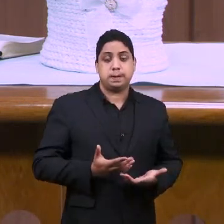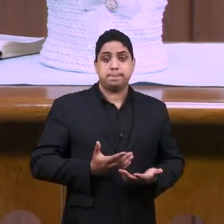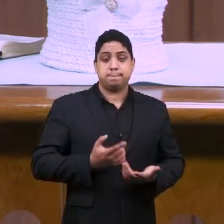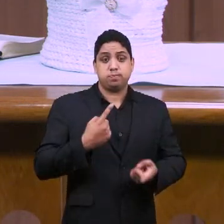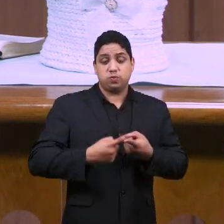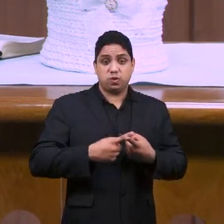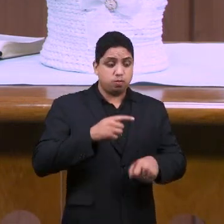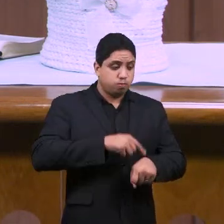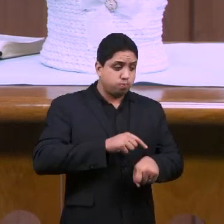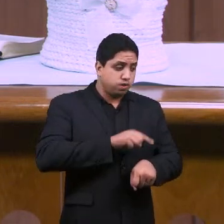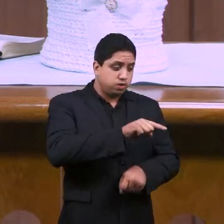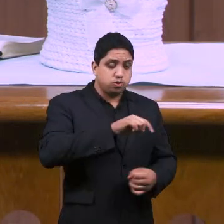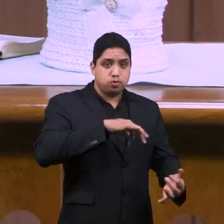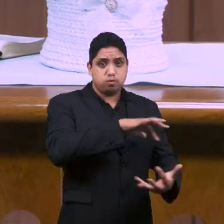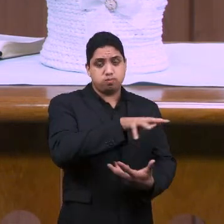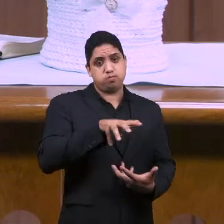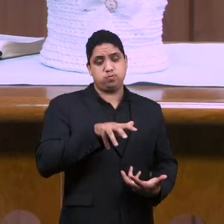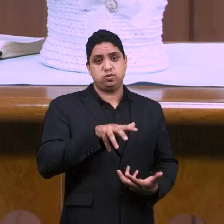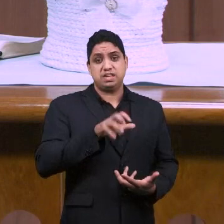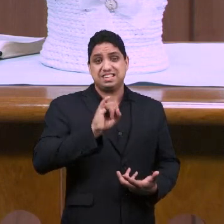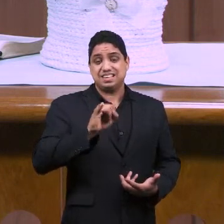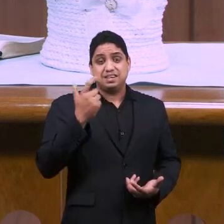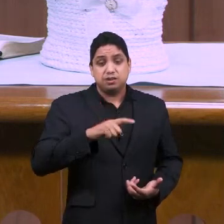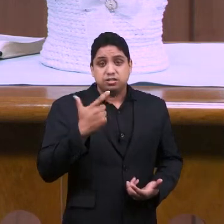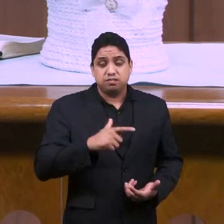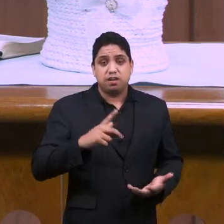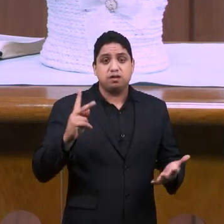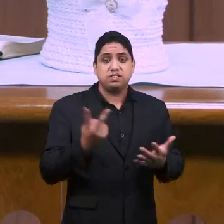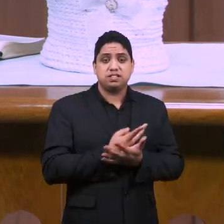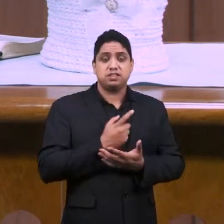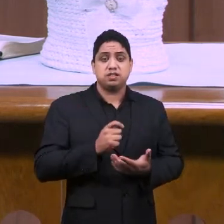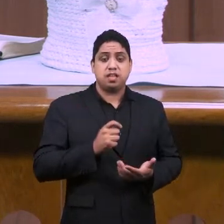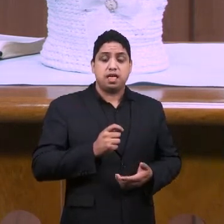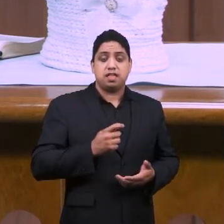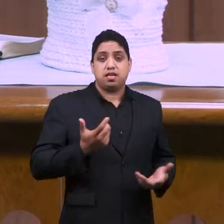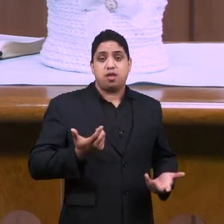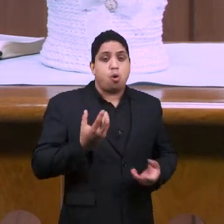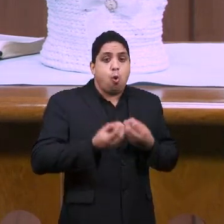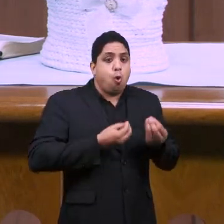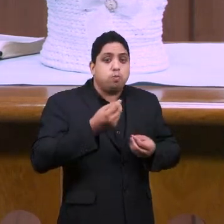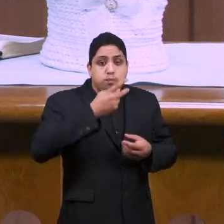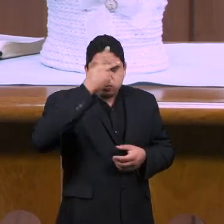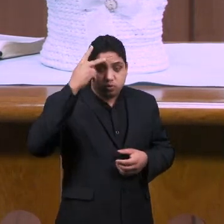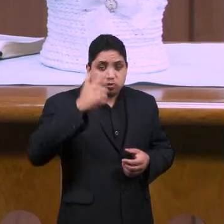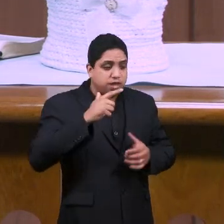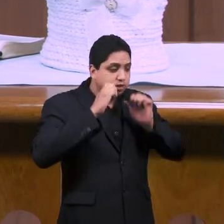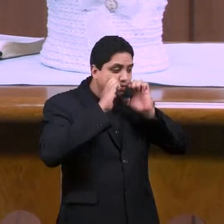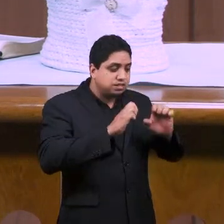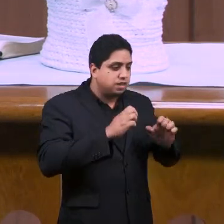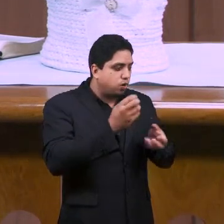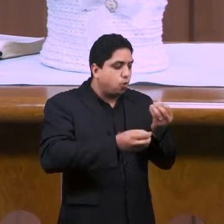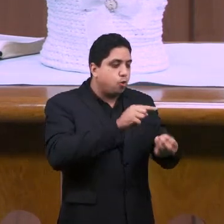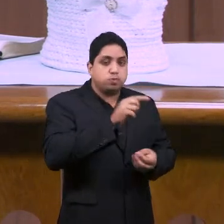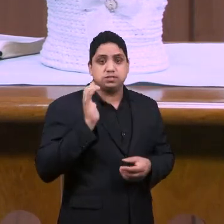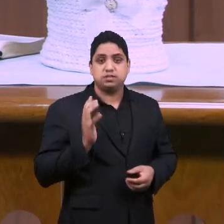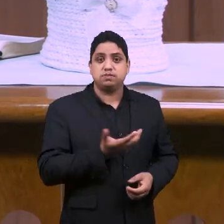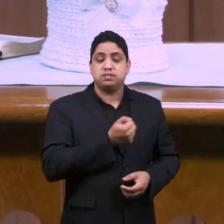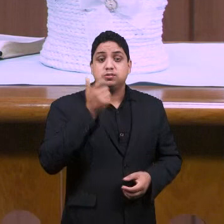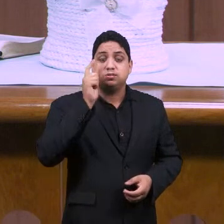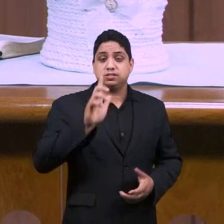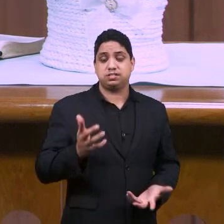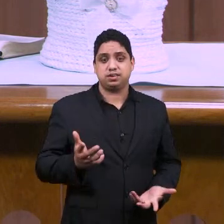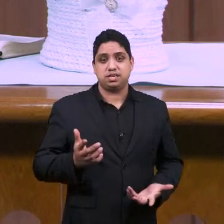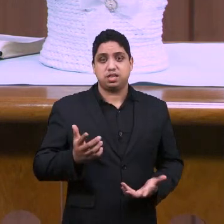vit, si les espions ne sont pas pour dire Israël à l'Église, ce que nous disons, nous sommes en train de